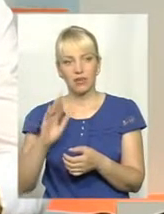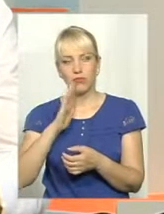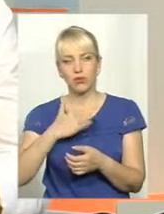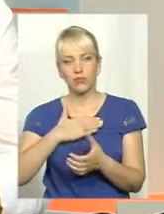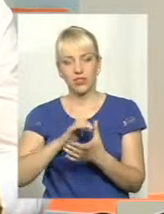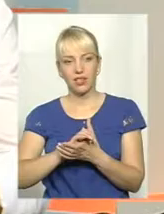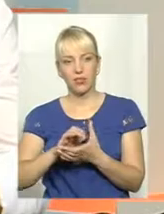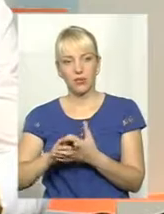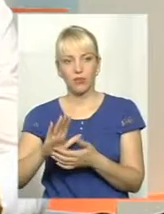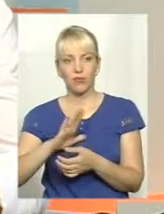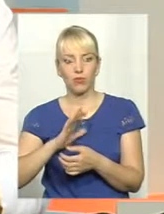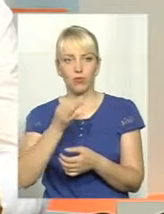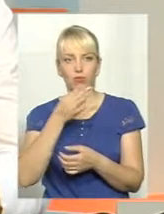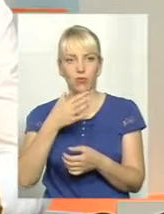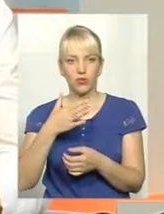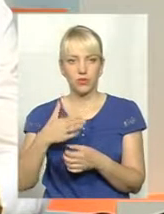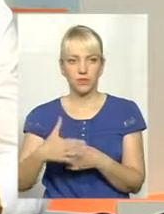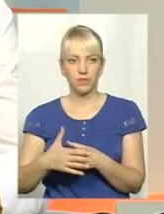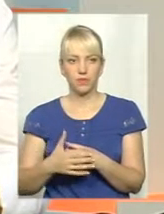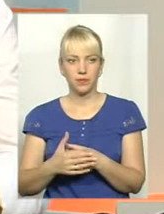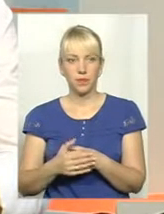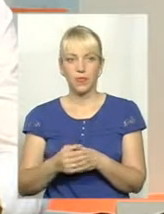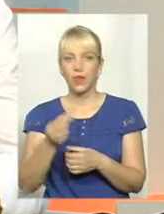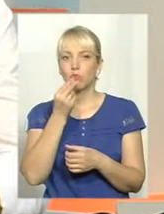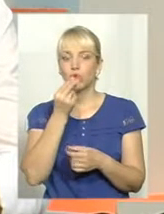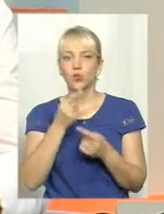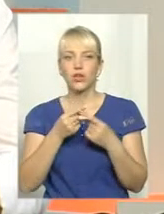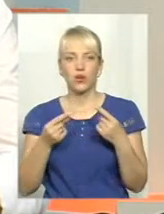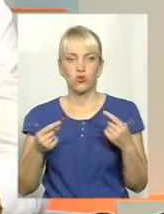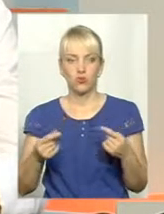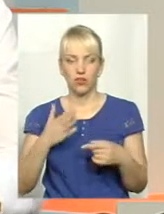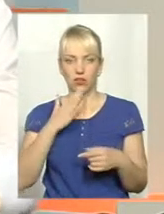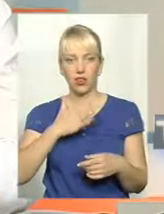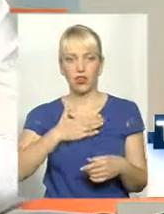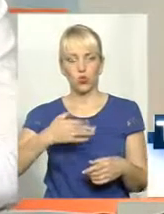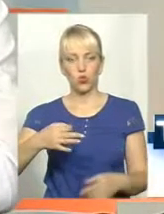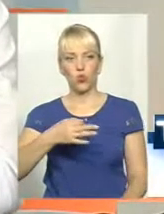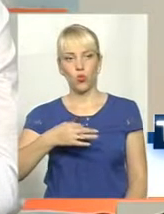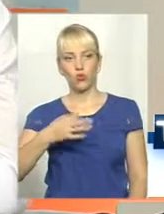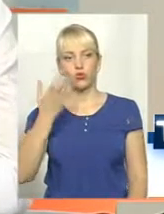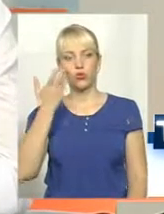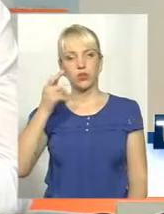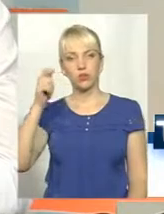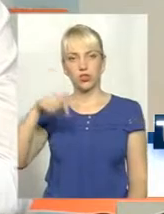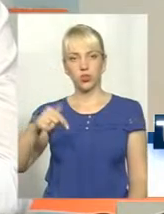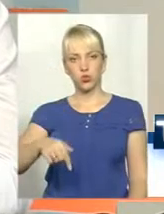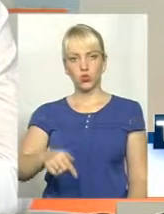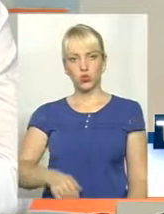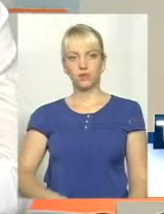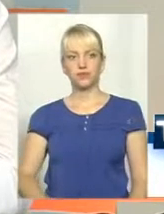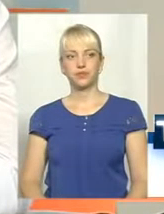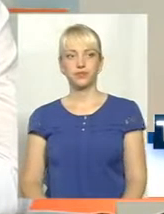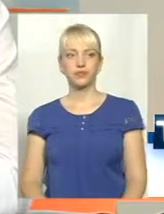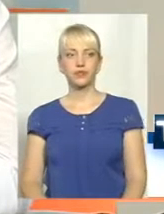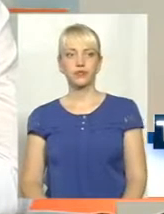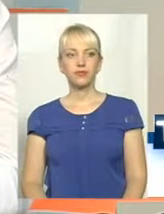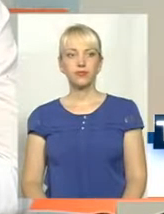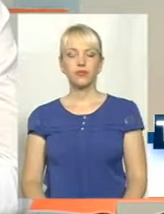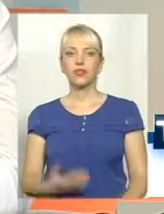нас на ринку придбавали продукцію, коли приїжджали з нашого міста побратима, і були дуже вражені і цінами, і